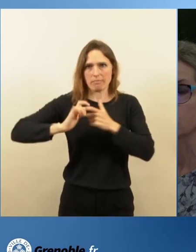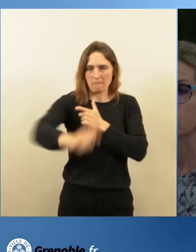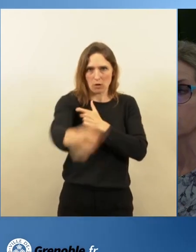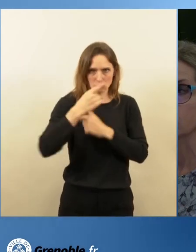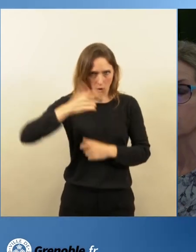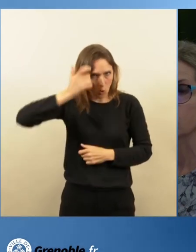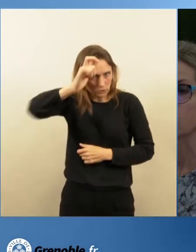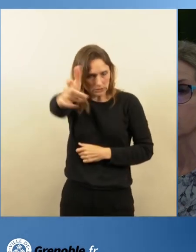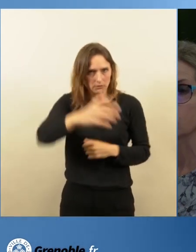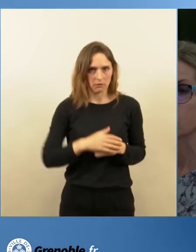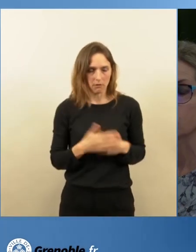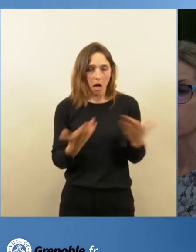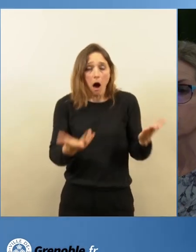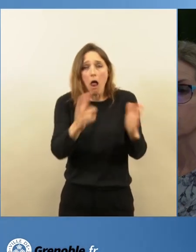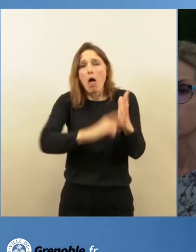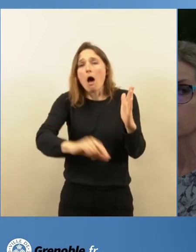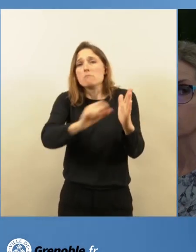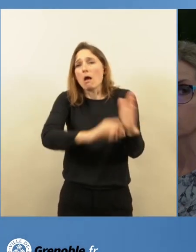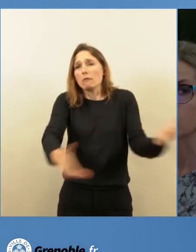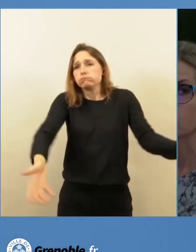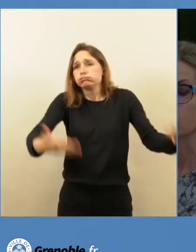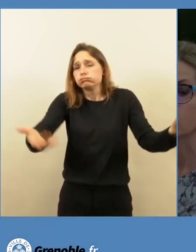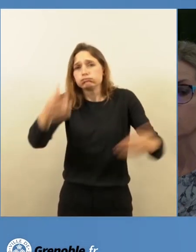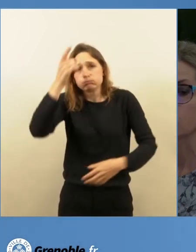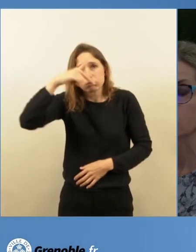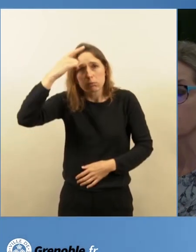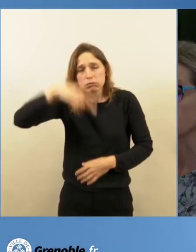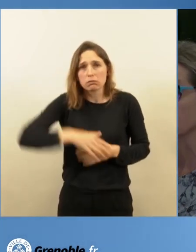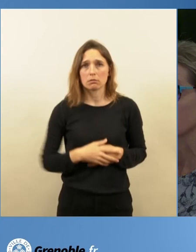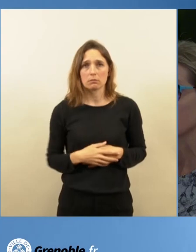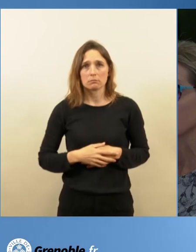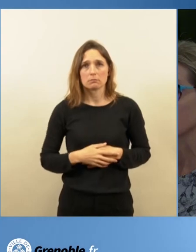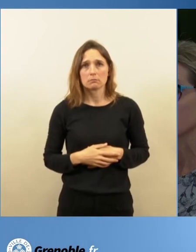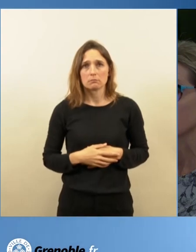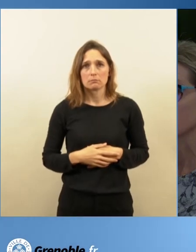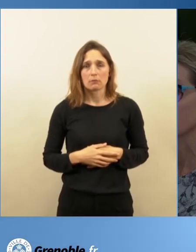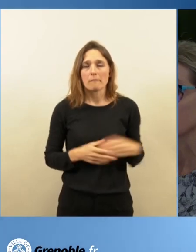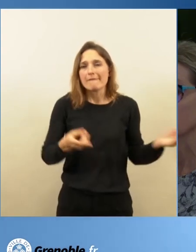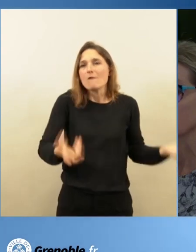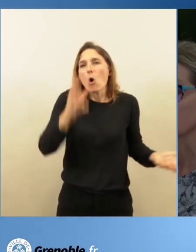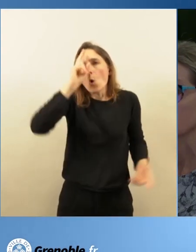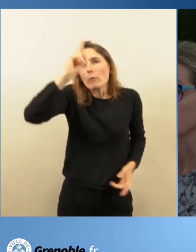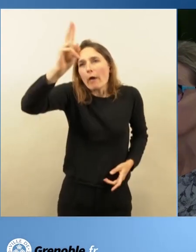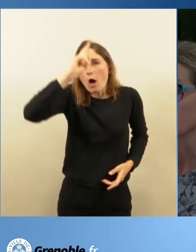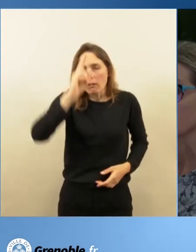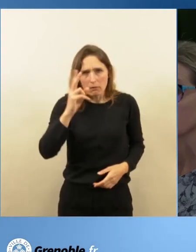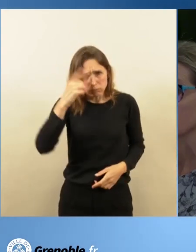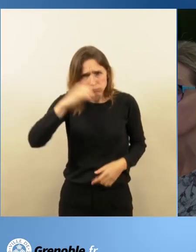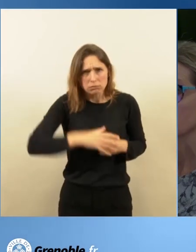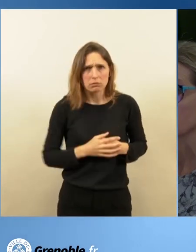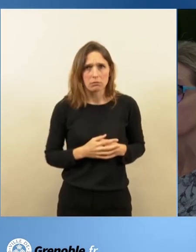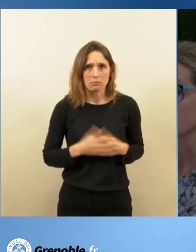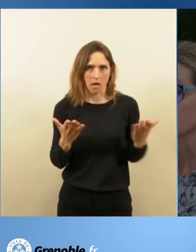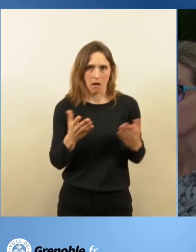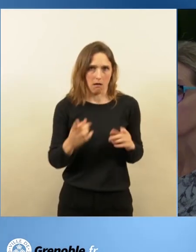paraîtrait plus utile que cette course au label est aux honneurs en quelque sorte partez de